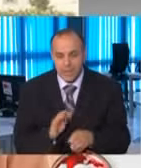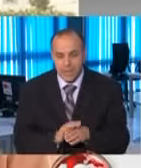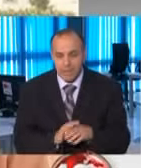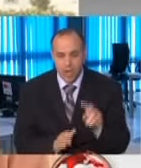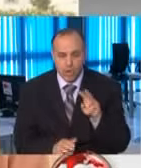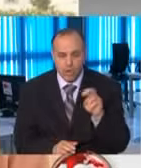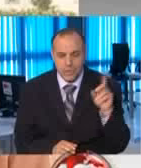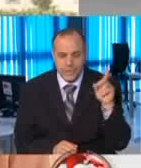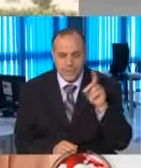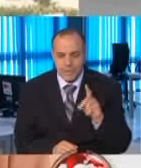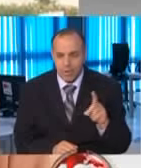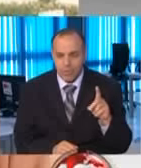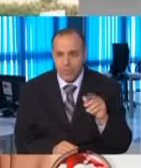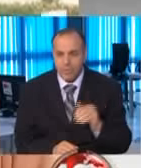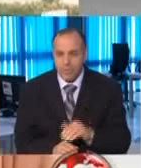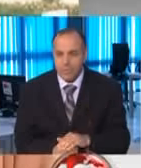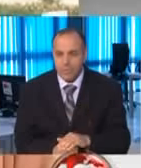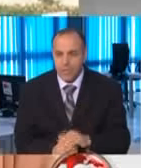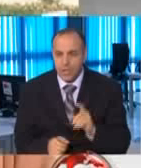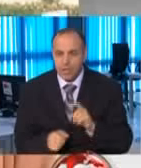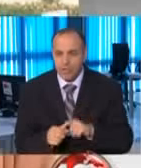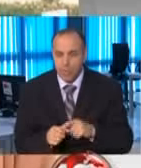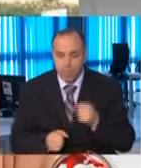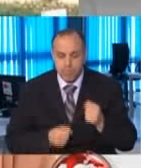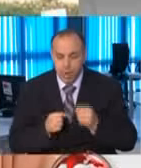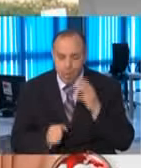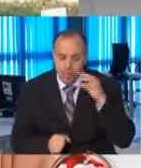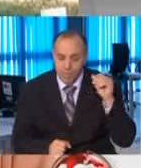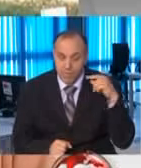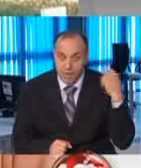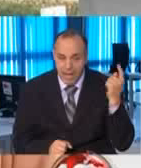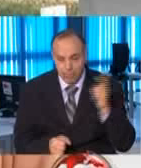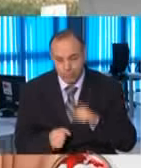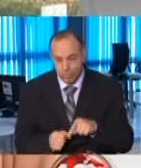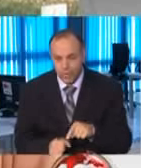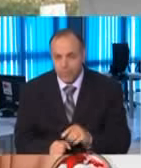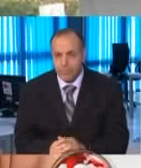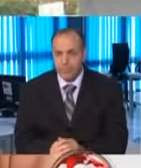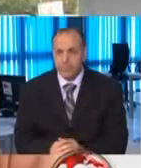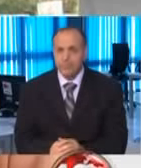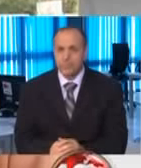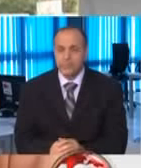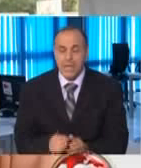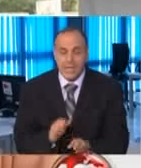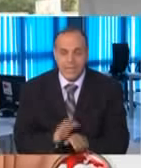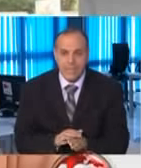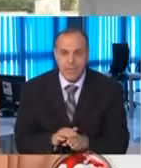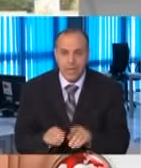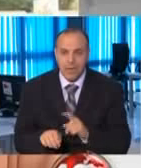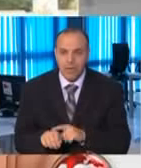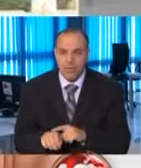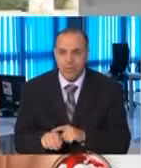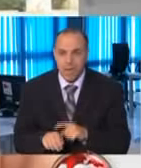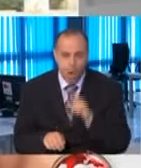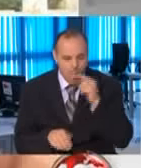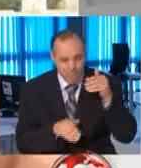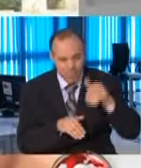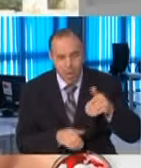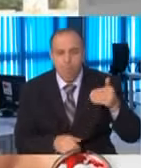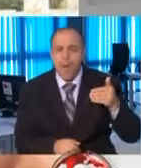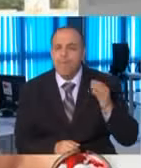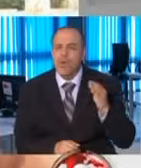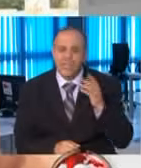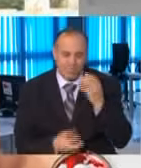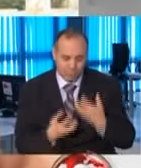يوم 20 ديسمبر، تشارك فيه عدائين مختلف أنحاء العالم، يكون الانطلاق من ضريح الشهيد محمد